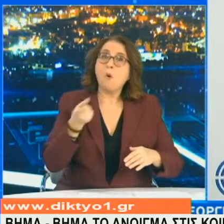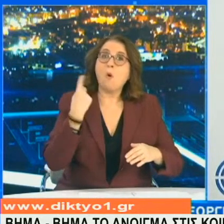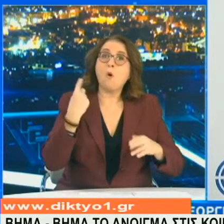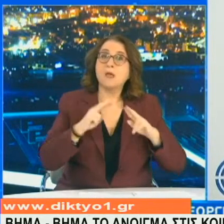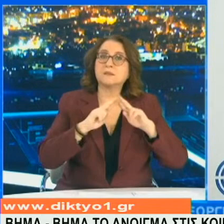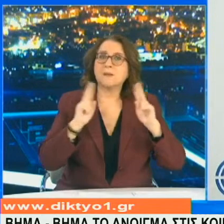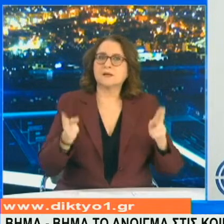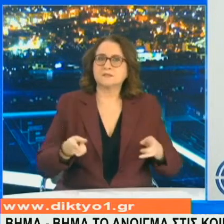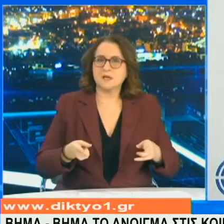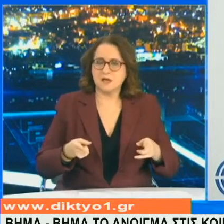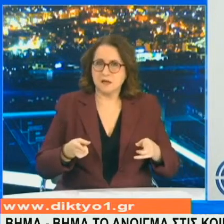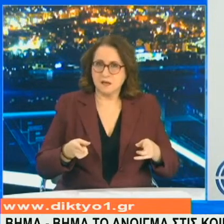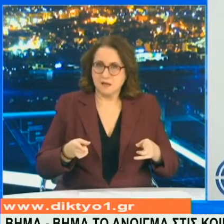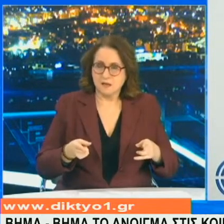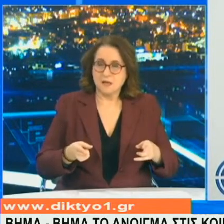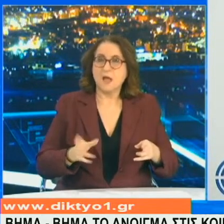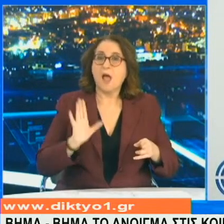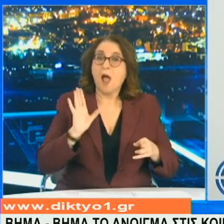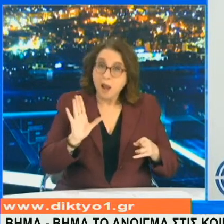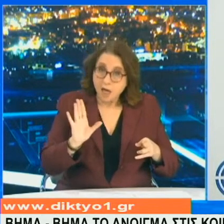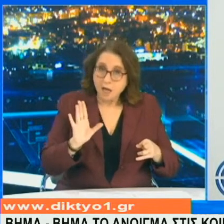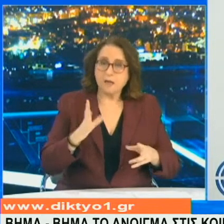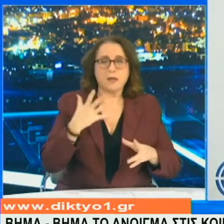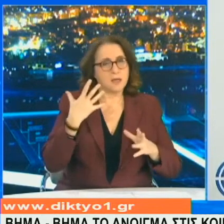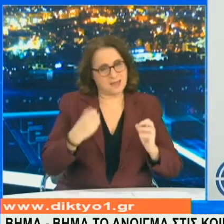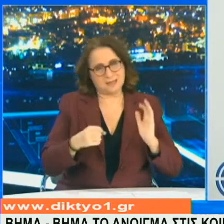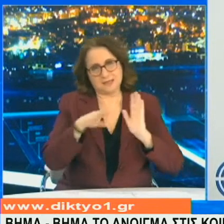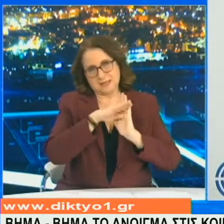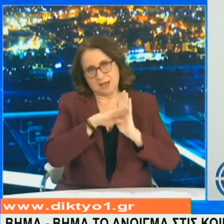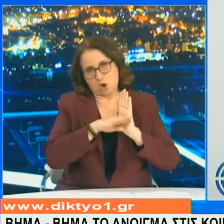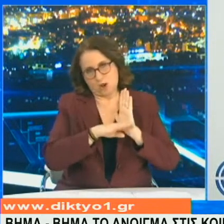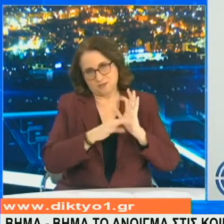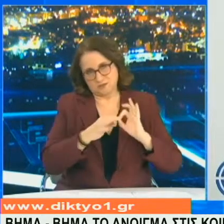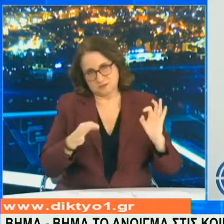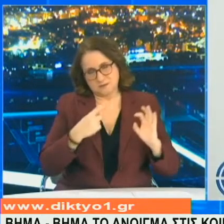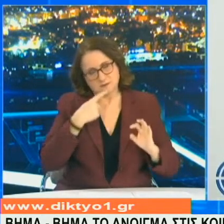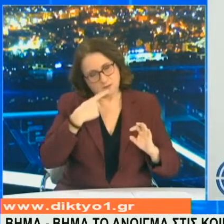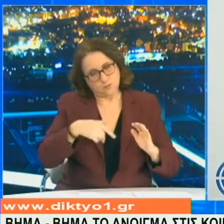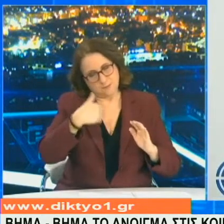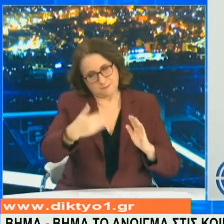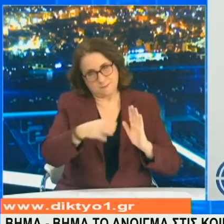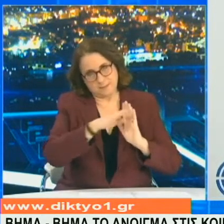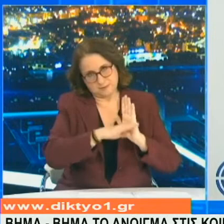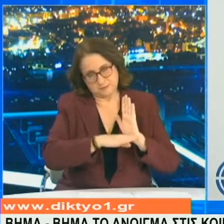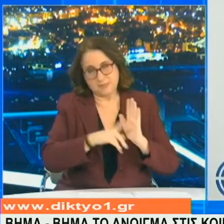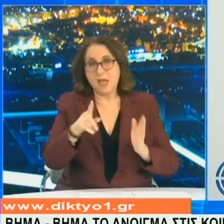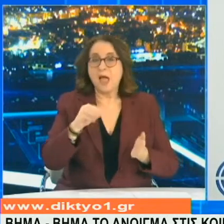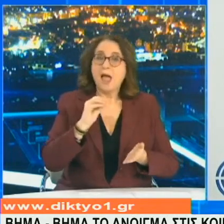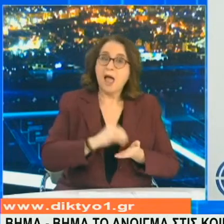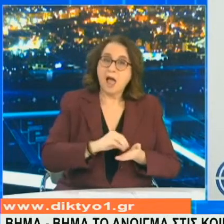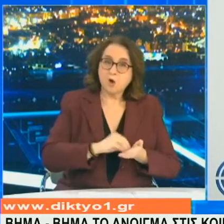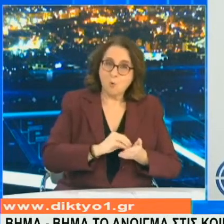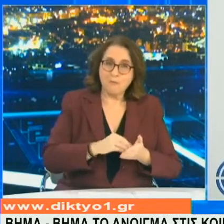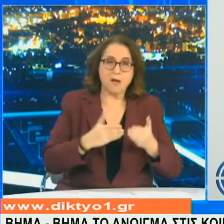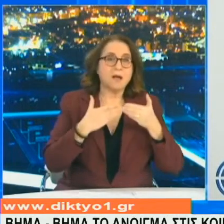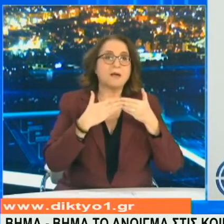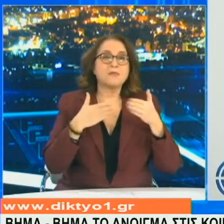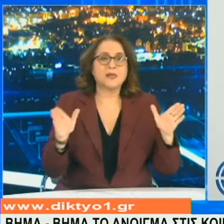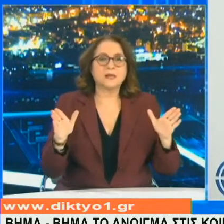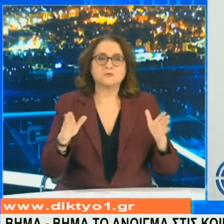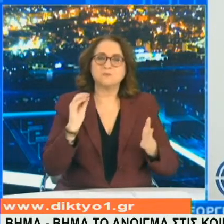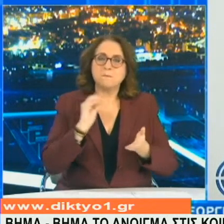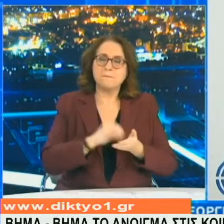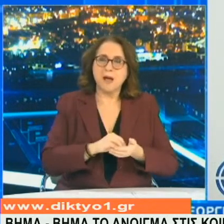με τους κανόνες που θα περιγράψω παρακάτω. Επίσης, θα μπορέσουν να ξεκινήσουν πάλι την παροχή